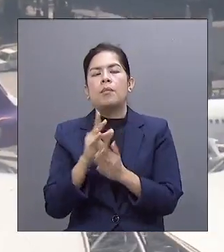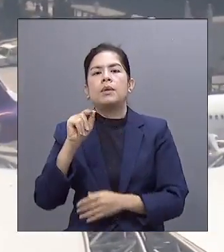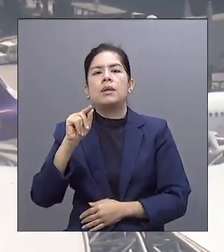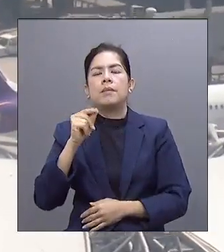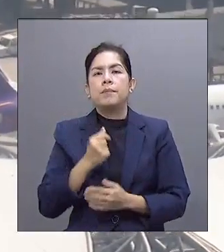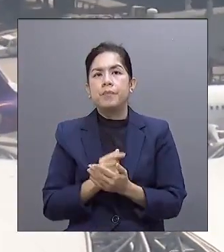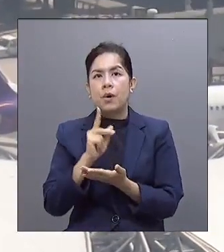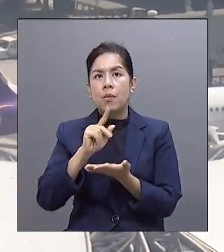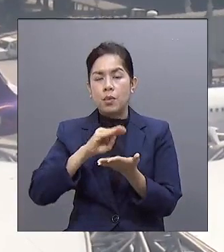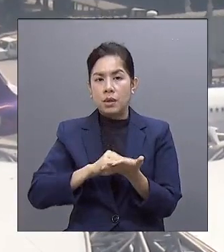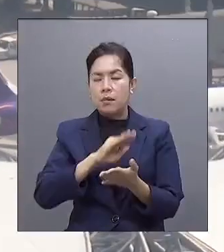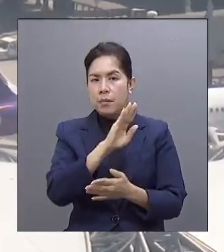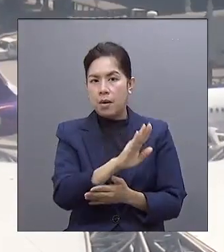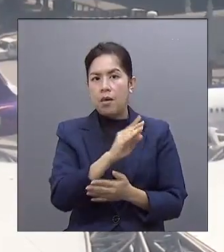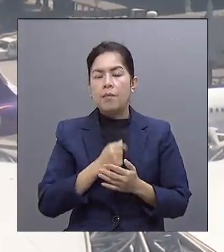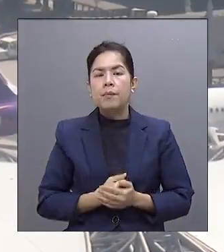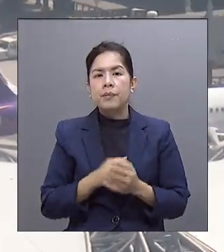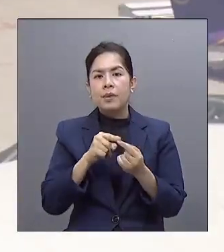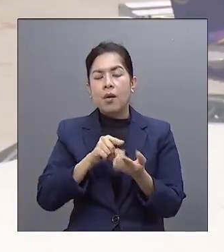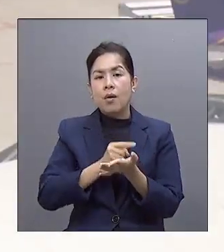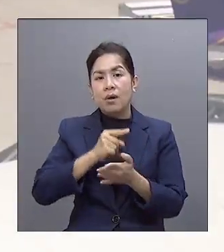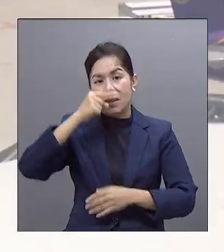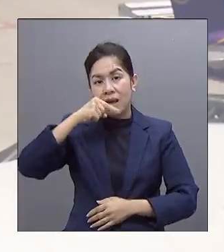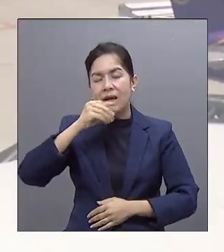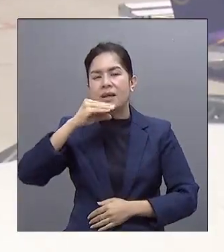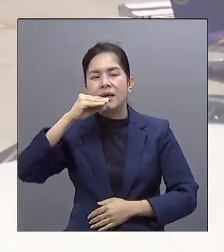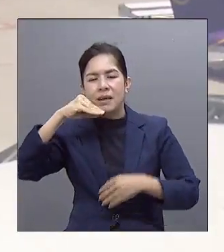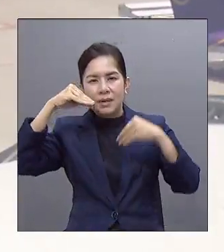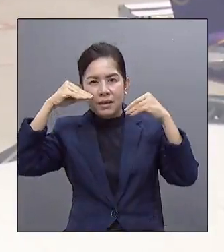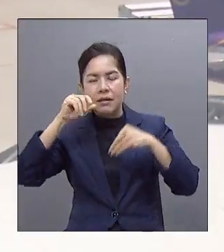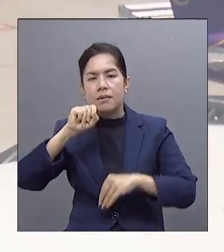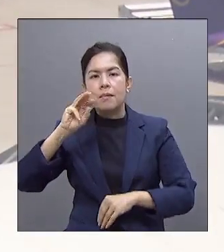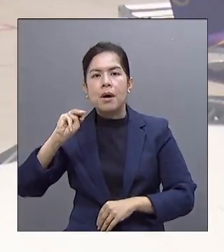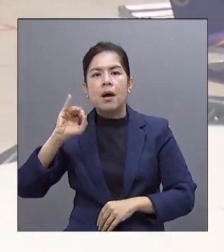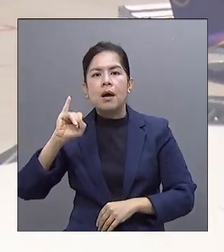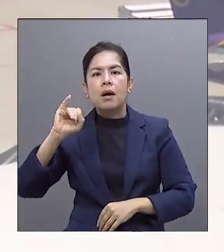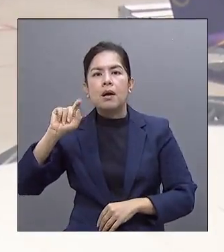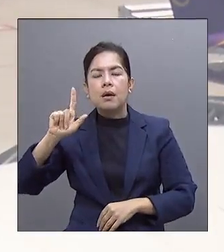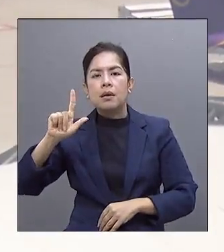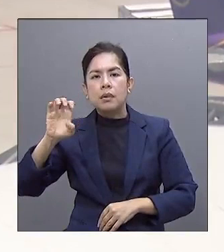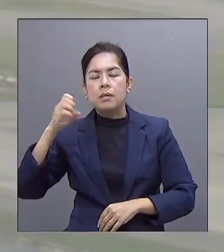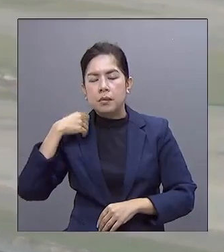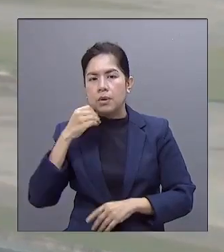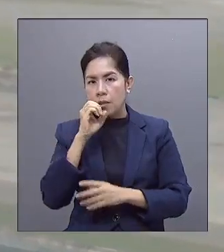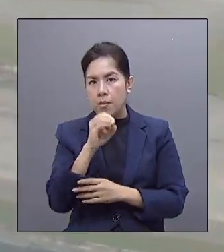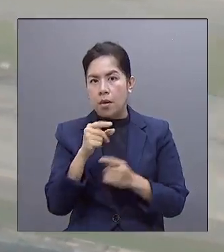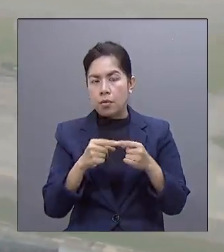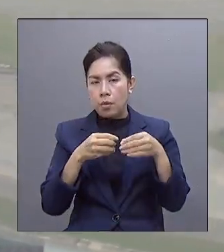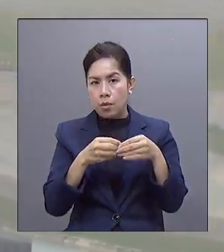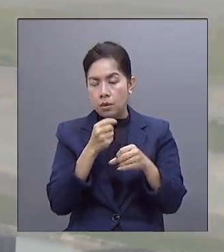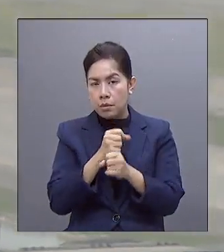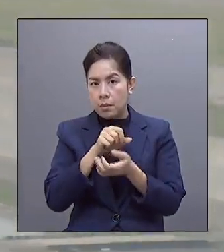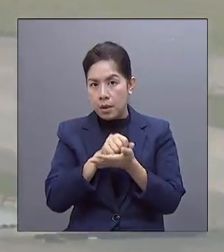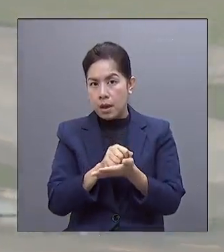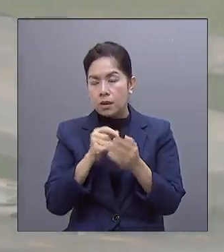มูลจากฝ่ายสื่อสารองค์กรของสายการบินไทยสมลนะคะบอกว่าณวันที่ 16กุมภาพันธ์ปีนี้นะคะมีพนักงานทั้งสิ้น 815คน